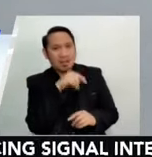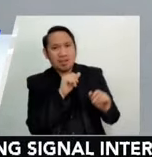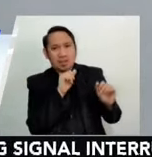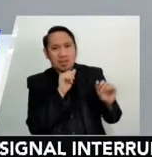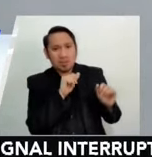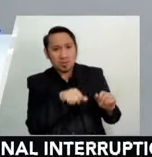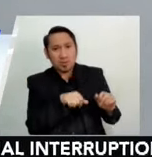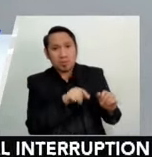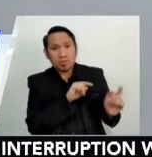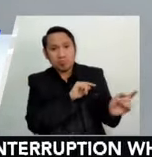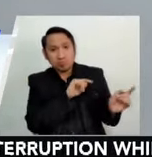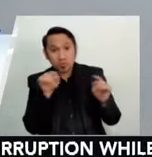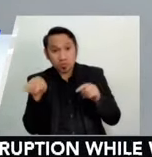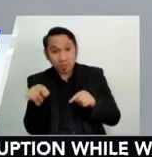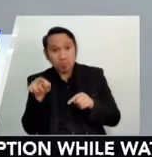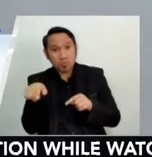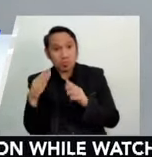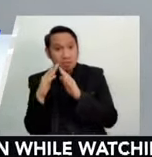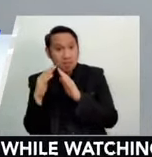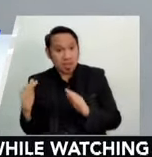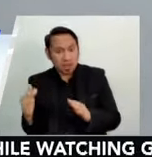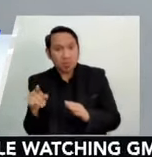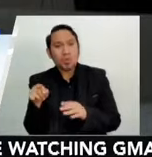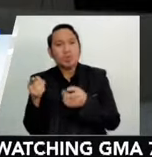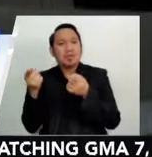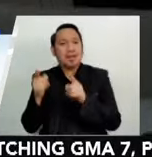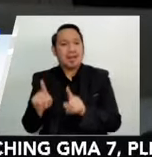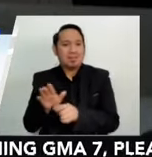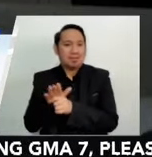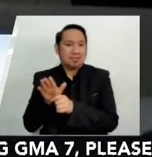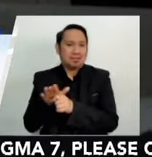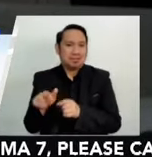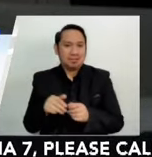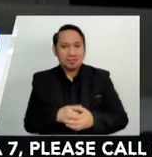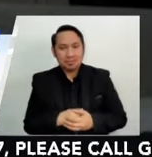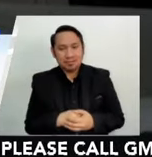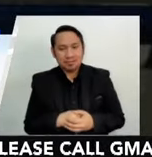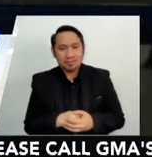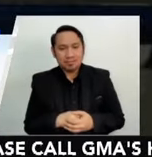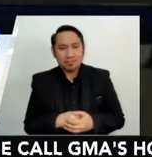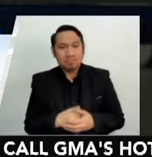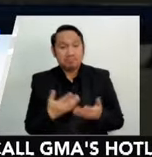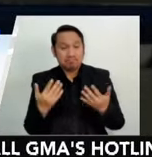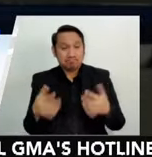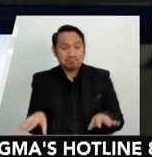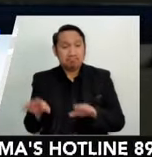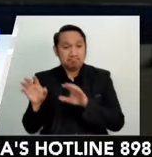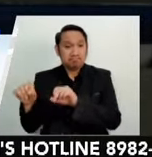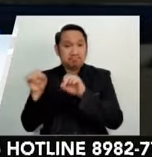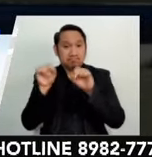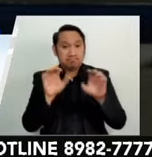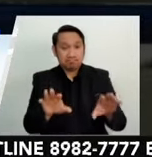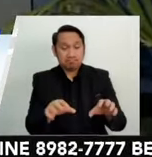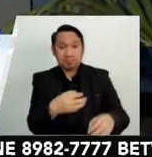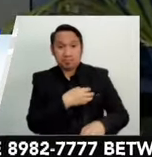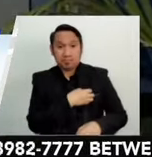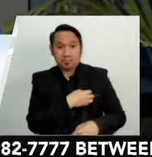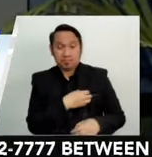bahay ng suspect. So, doon na nangyari yung pangahalay. Na-turn over na ng QCPD sa CIDG ang na-arestong